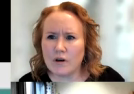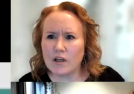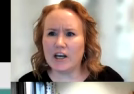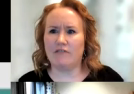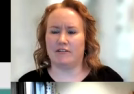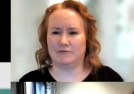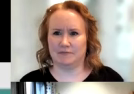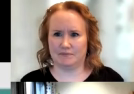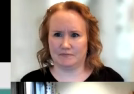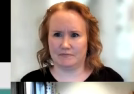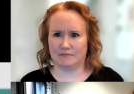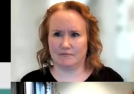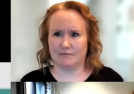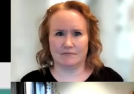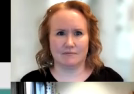alle krav?